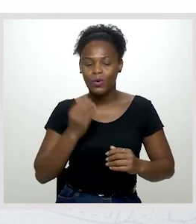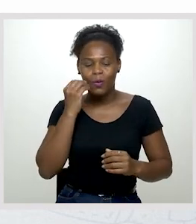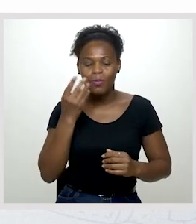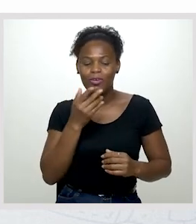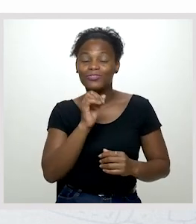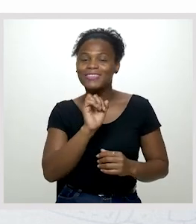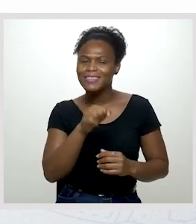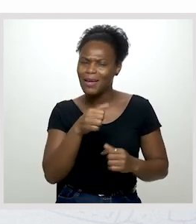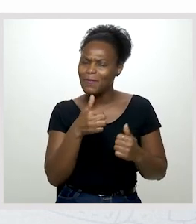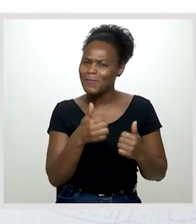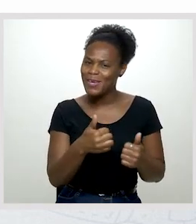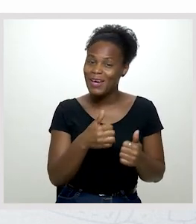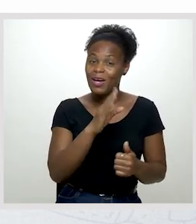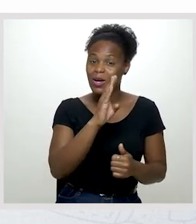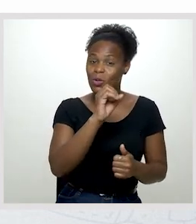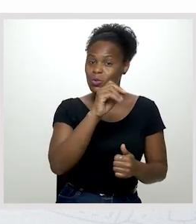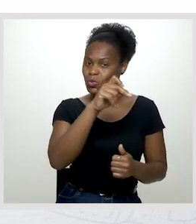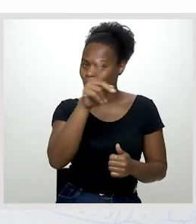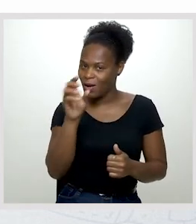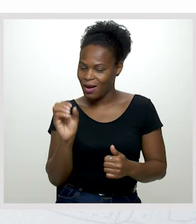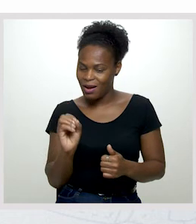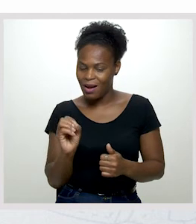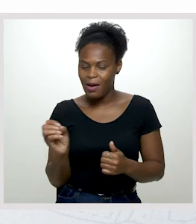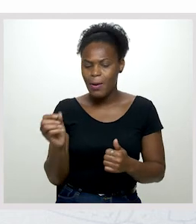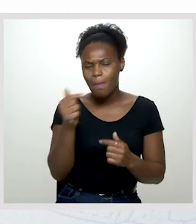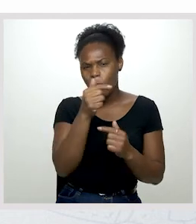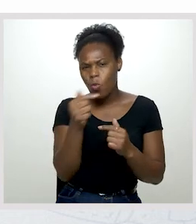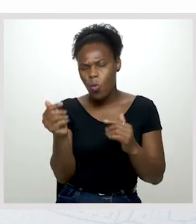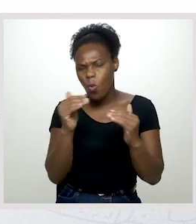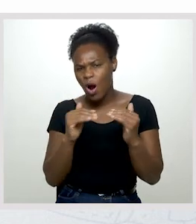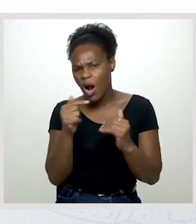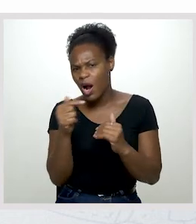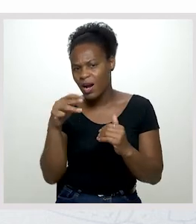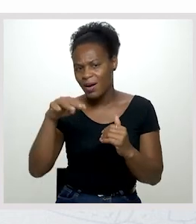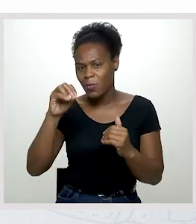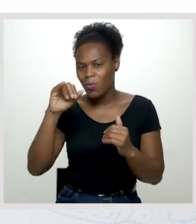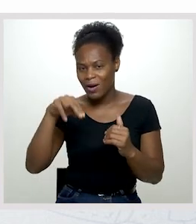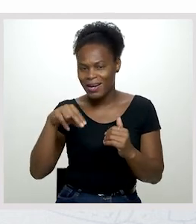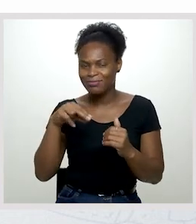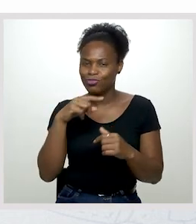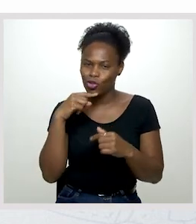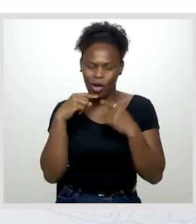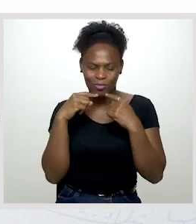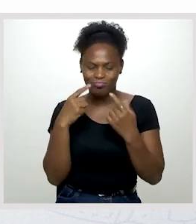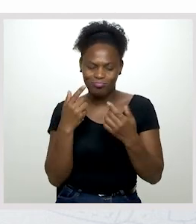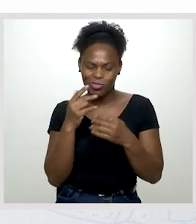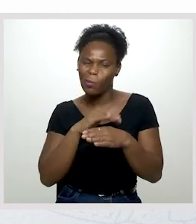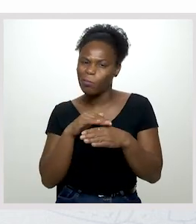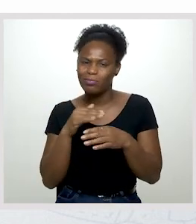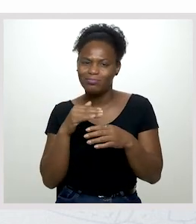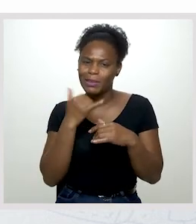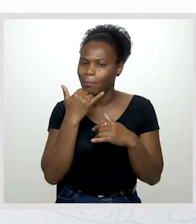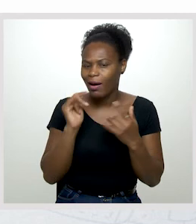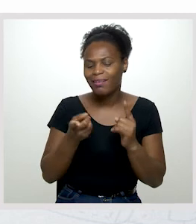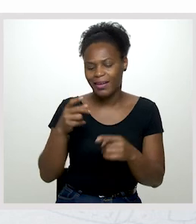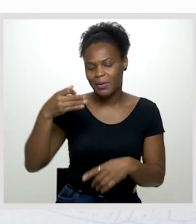vous avez... Oui, très bien. João est moins gentil que Pedro. Super. Le